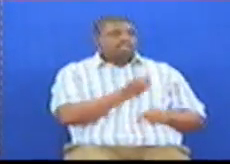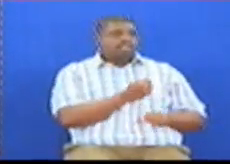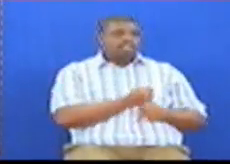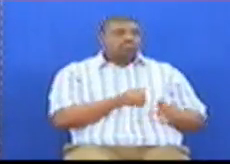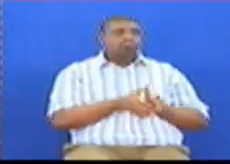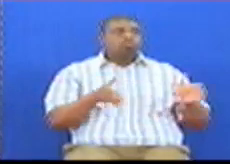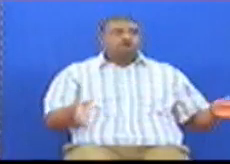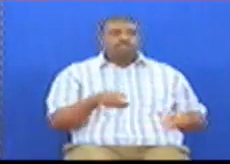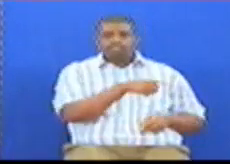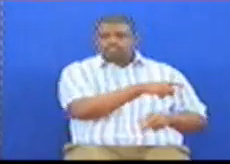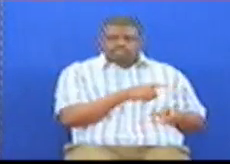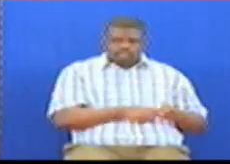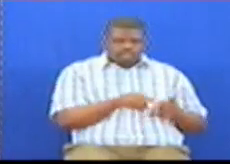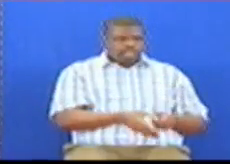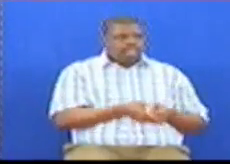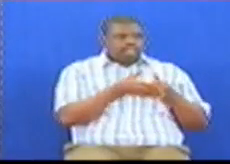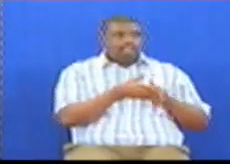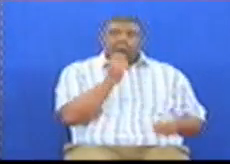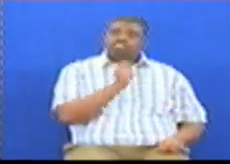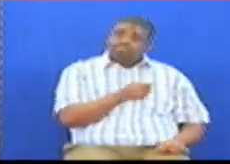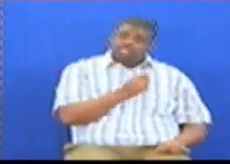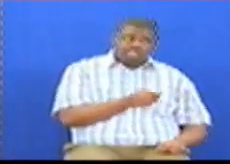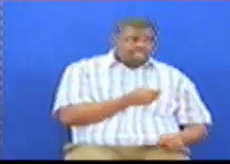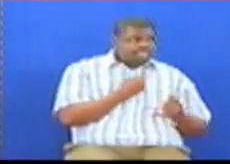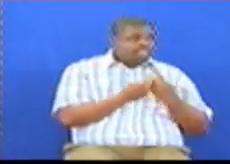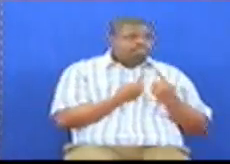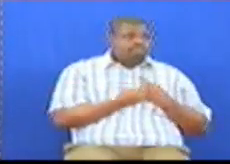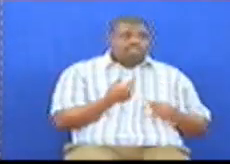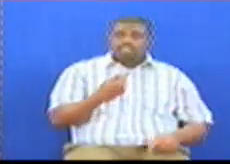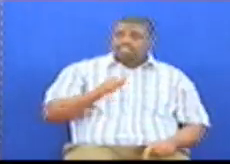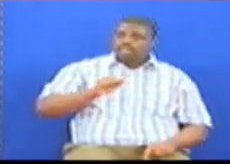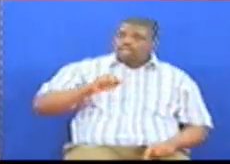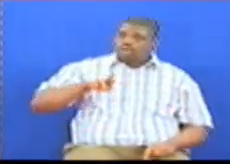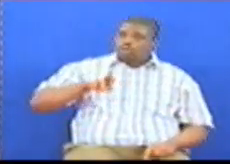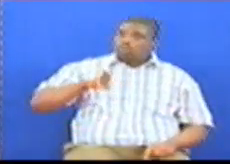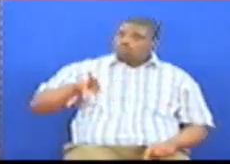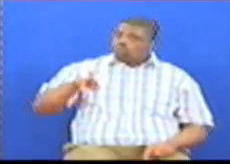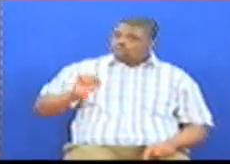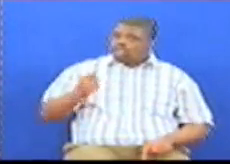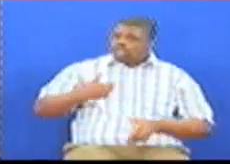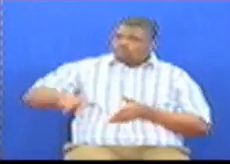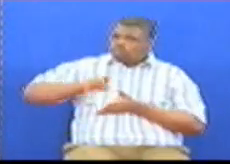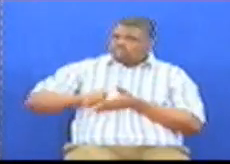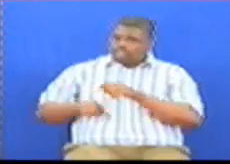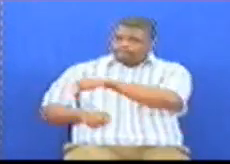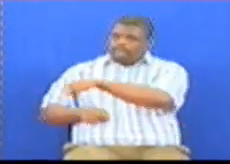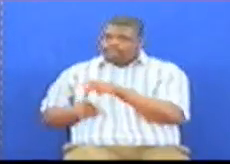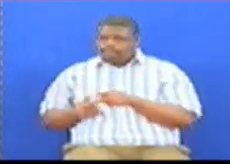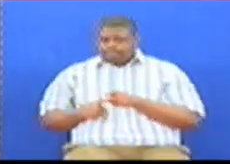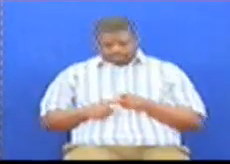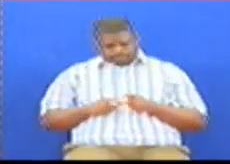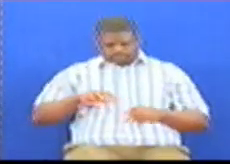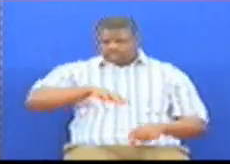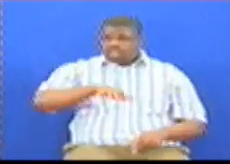sana. Mheshimiwa naibu spika, limesema sana jambo la TARURA, na mimi niongezee hapa. TARURA kwa jimbo la